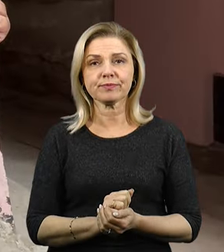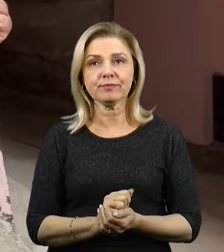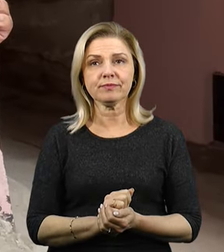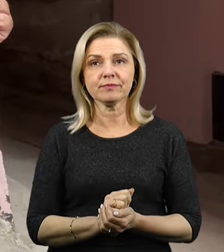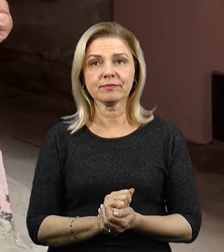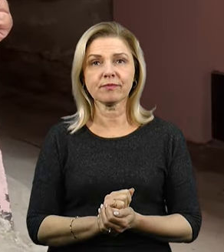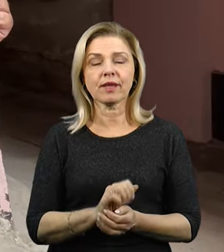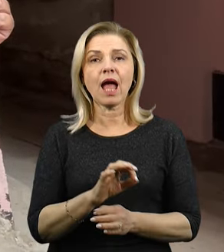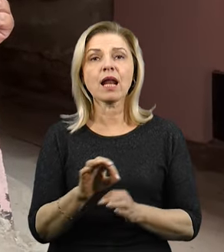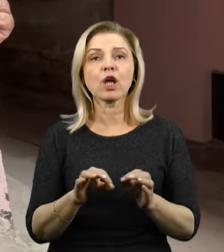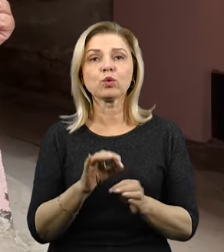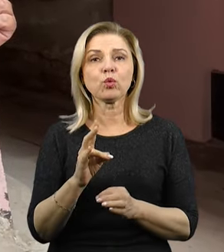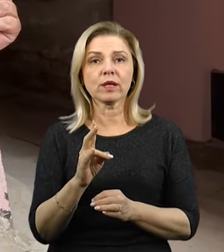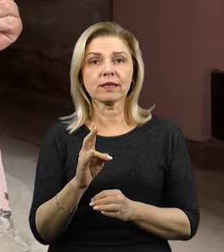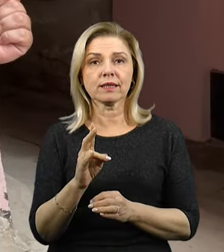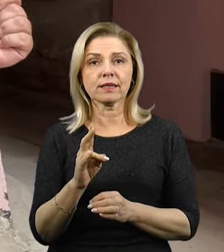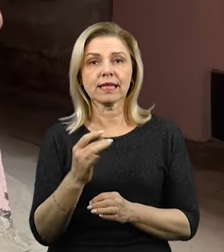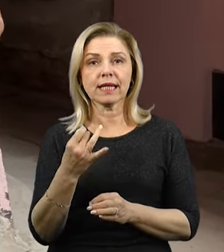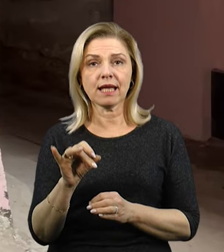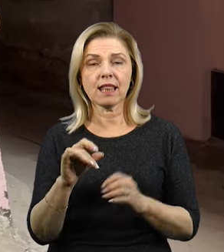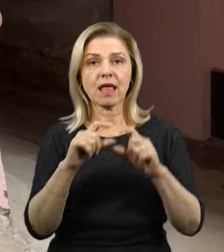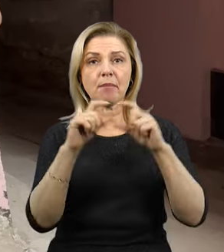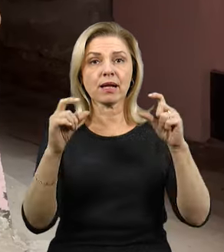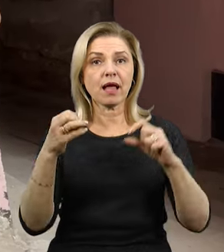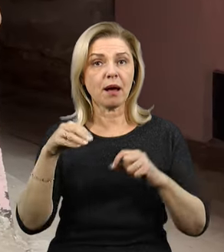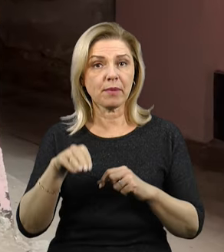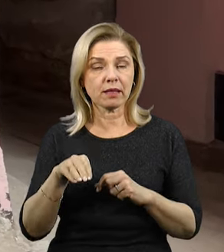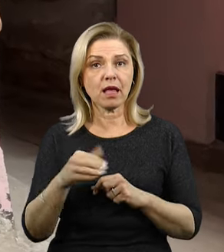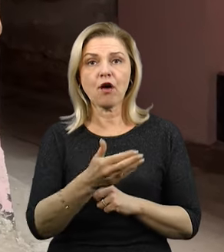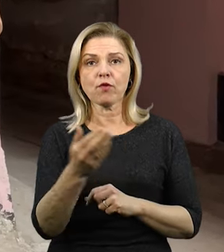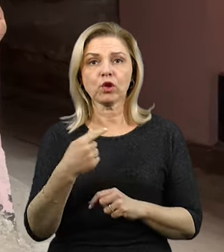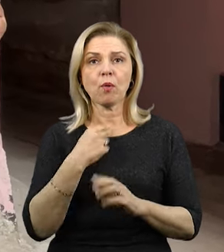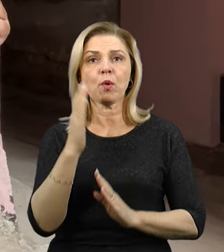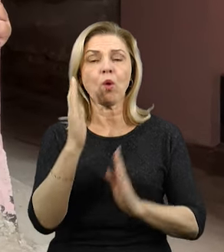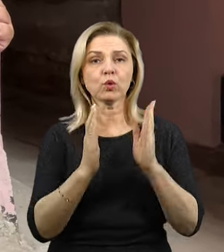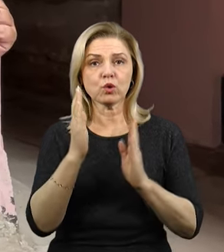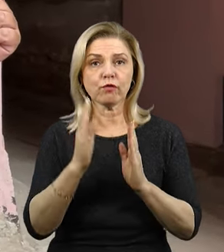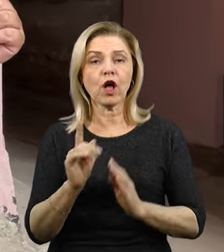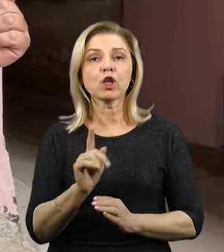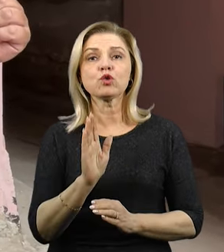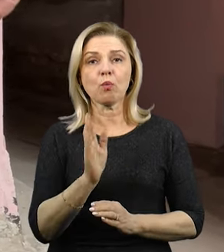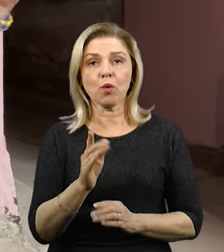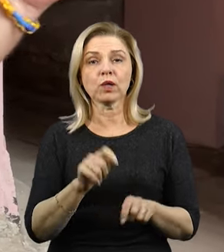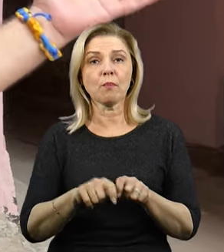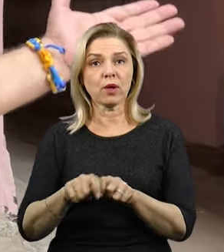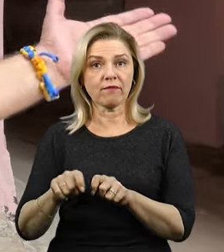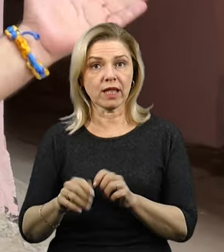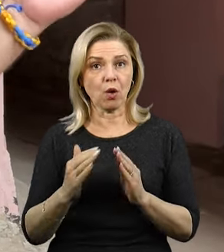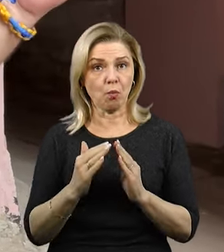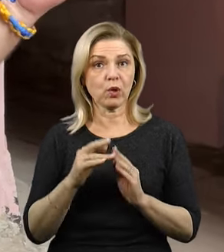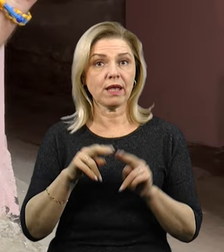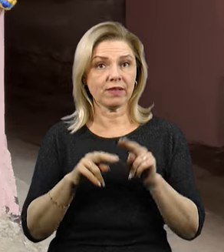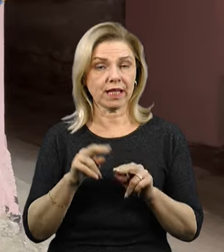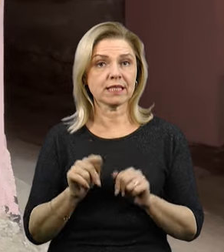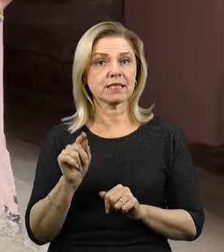ее архітектурний департамент вони вже проголосували що буде перевірка будівництва